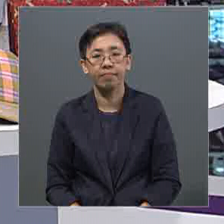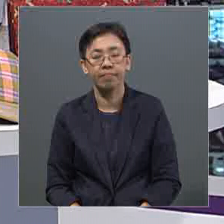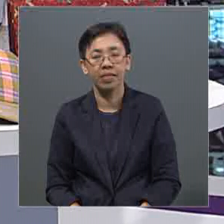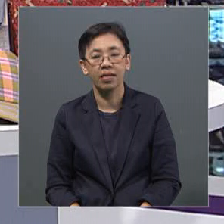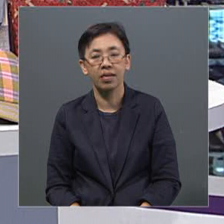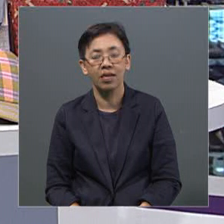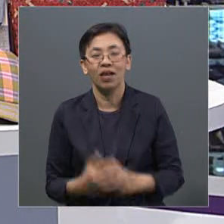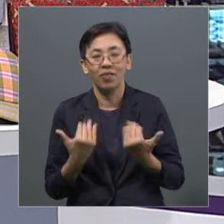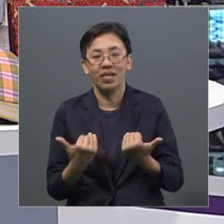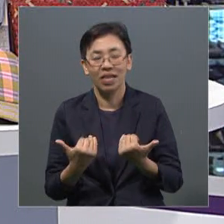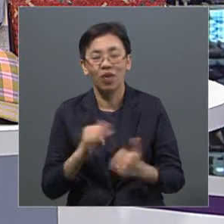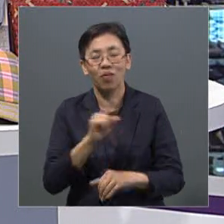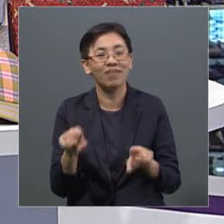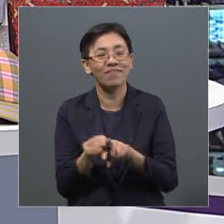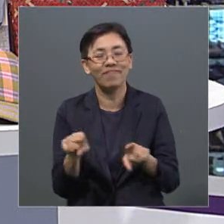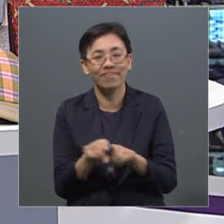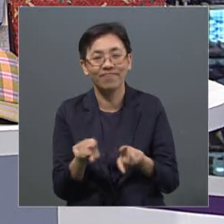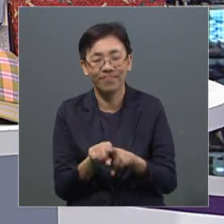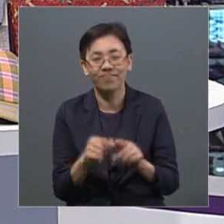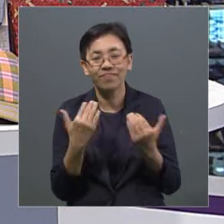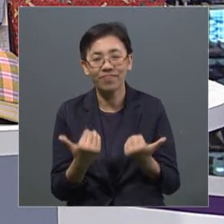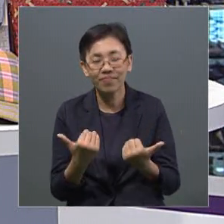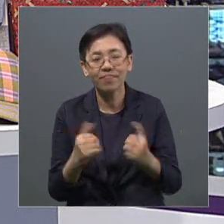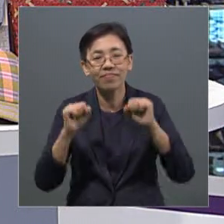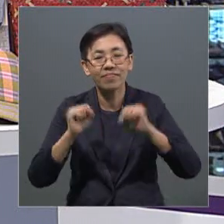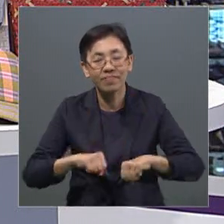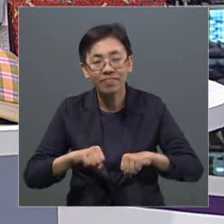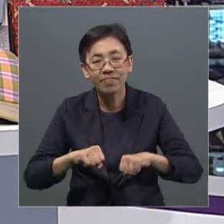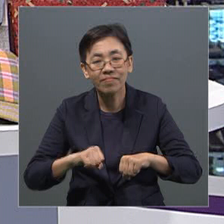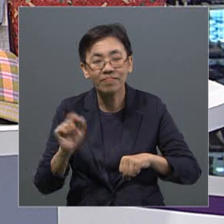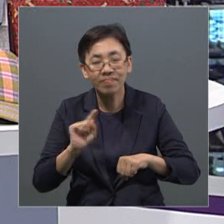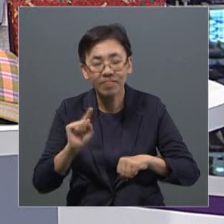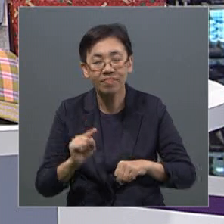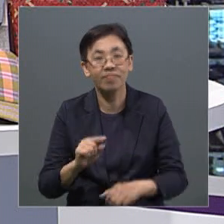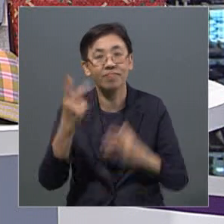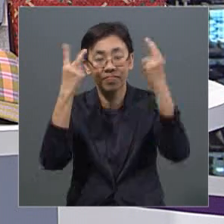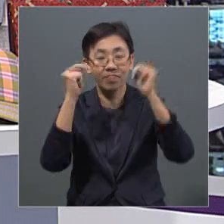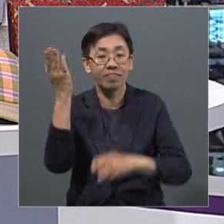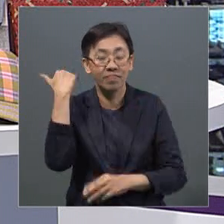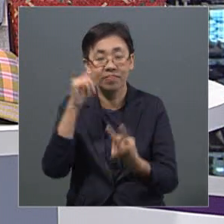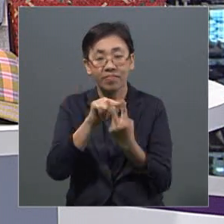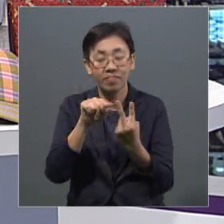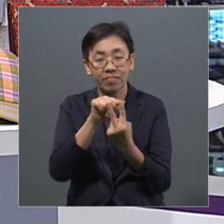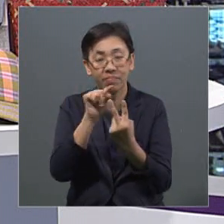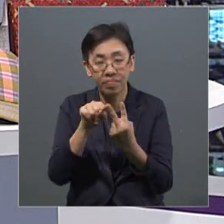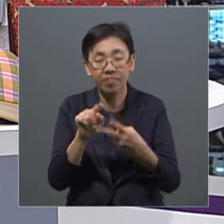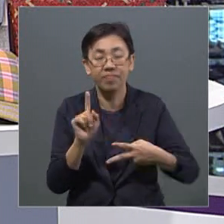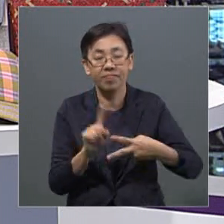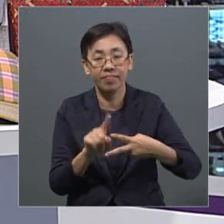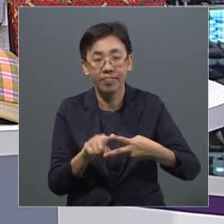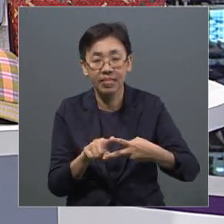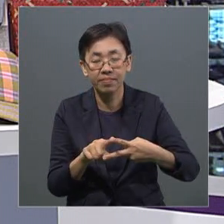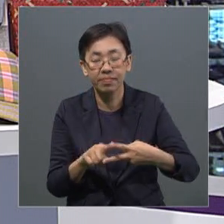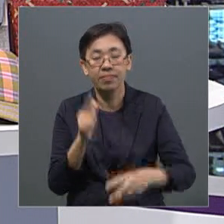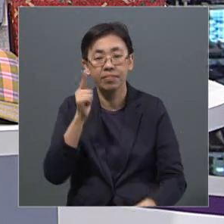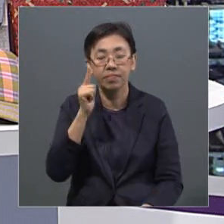แล้วก็ในจังหวะวันนี้วันเดียวกันพอดีเลยนะครับมันมีผลตัดสินคดีระหว่าง 2อดีตนายกรัฐมนตรีขึ้นมาก็คือคดีที่ทาง